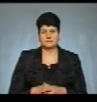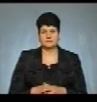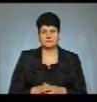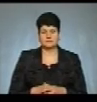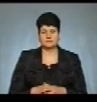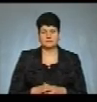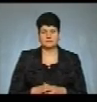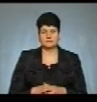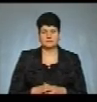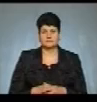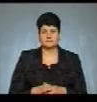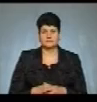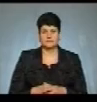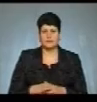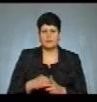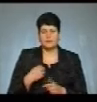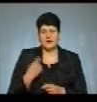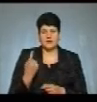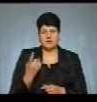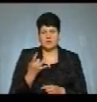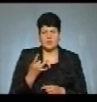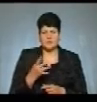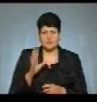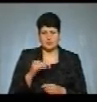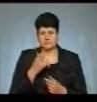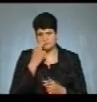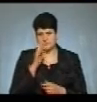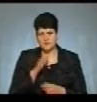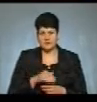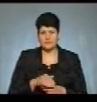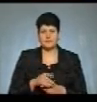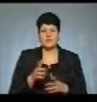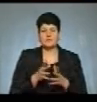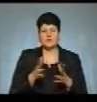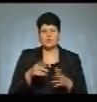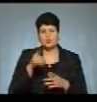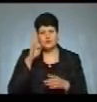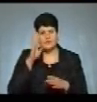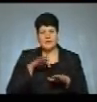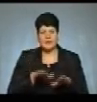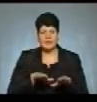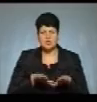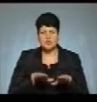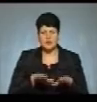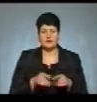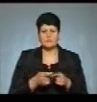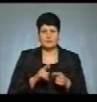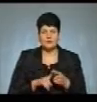Кум мене привів перший раз. А потім втягнувся. Переважно тут чоловіки качають, тому що це трохи така